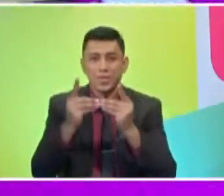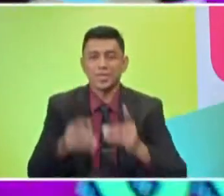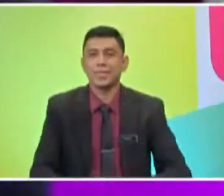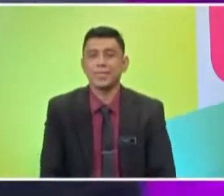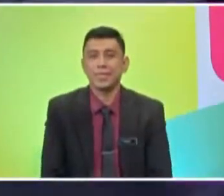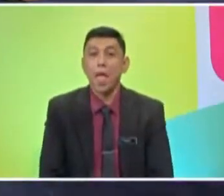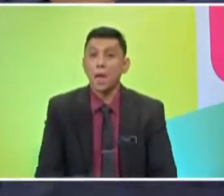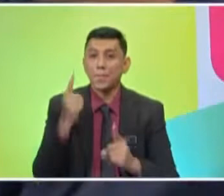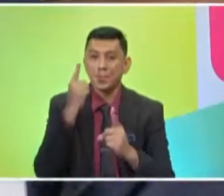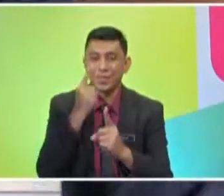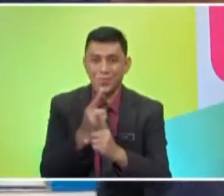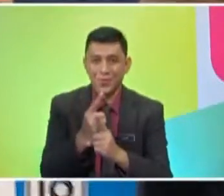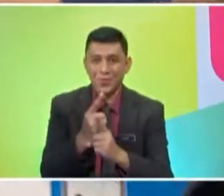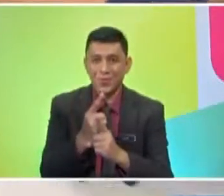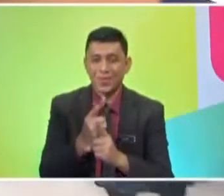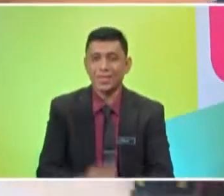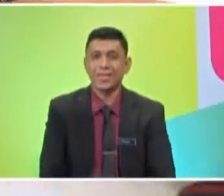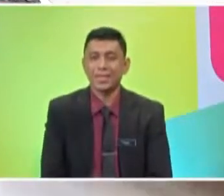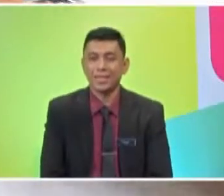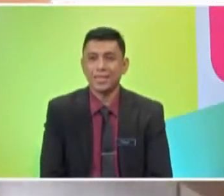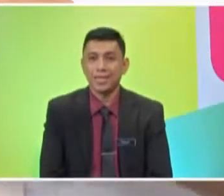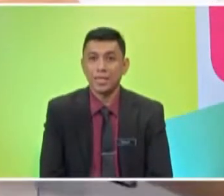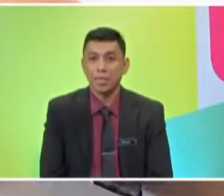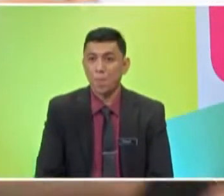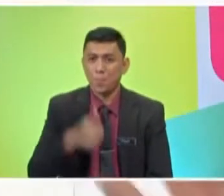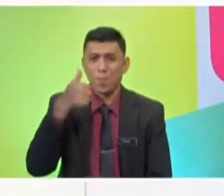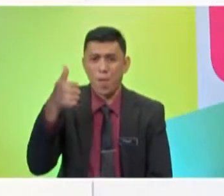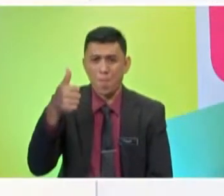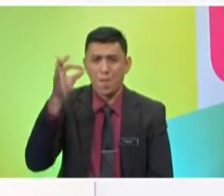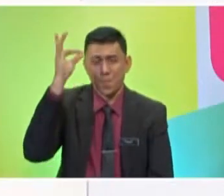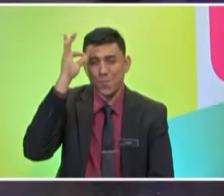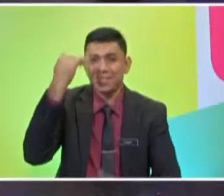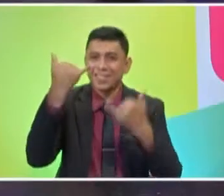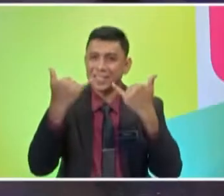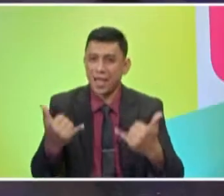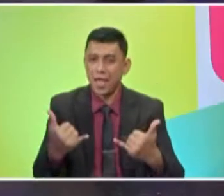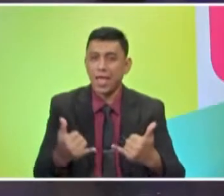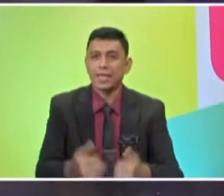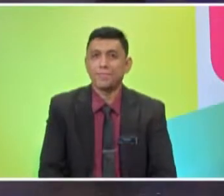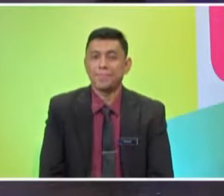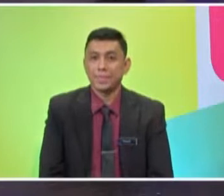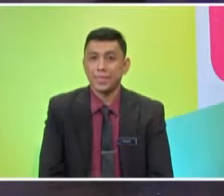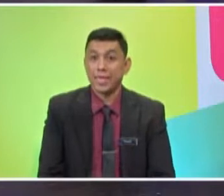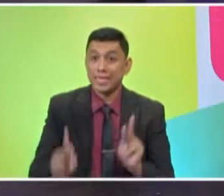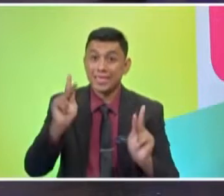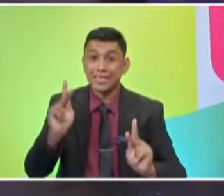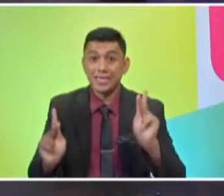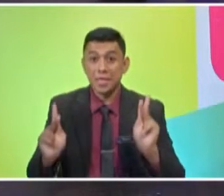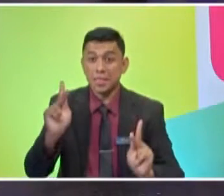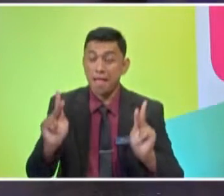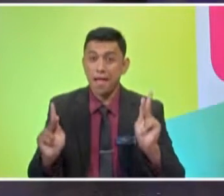Okey, betul. Yeay. Hebatlah Fizi sekarang ni. Yeay. Kereta. Murid-murid